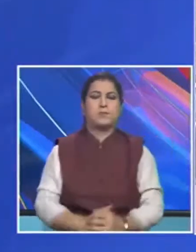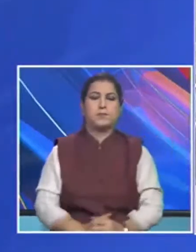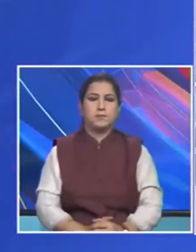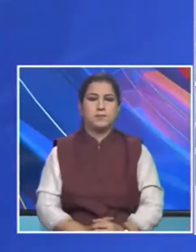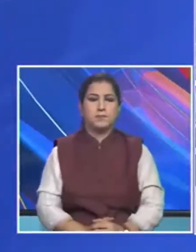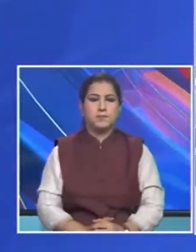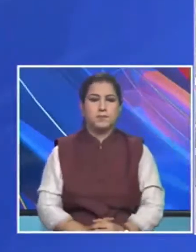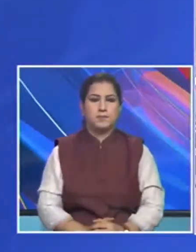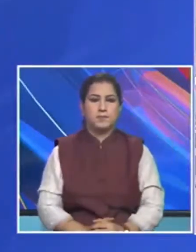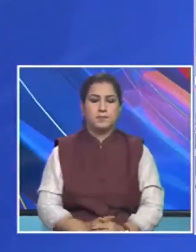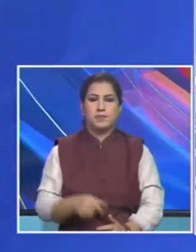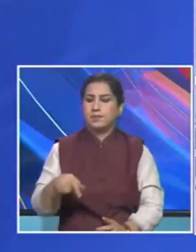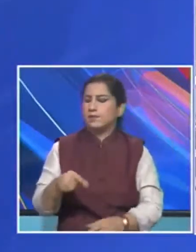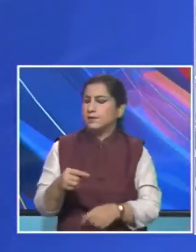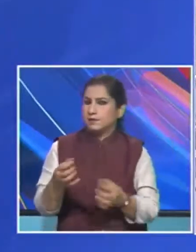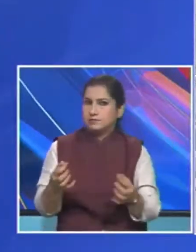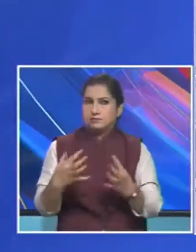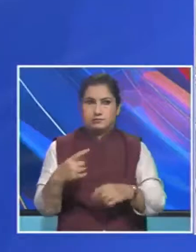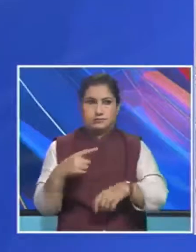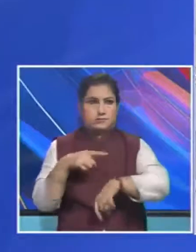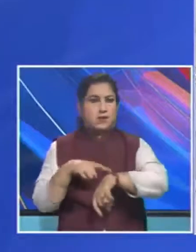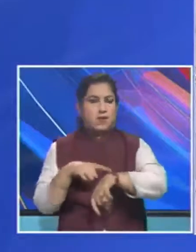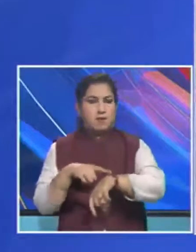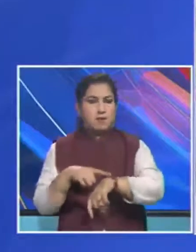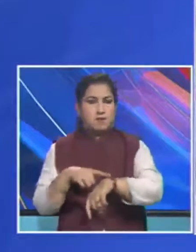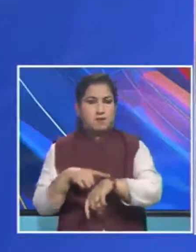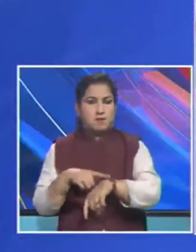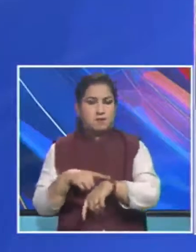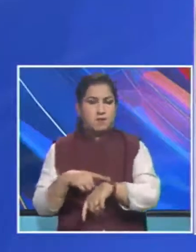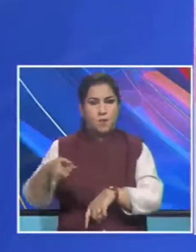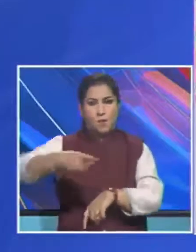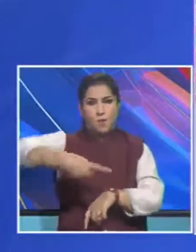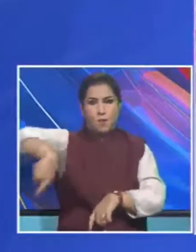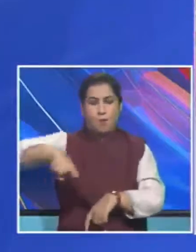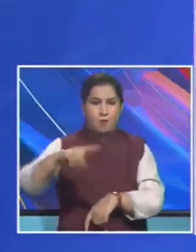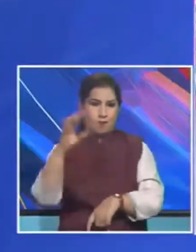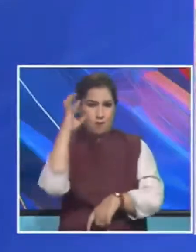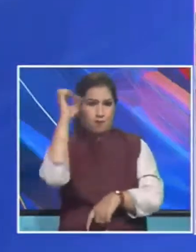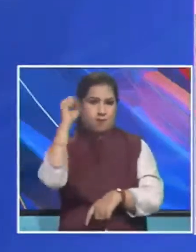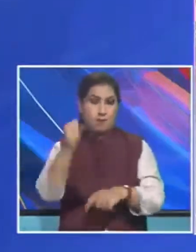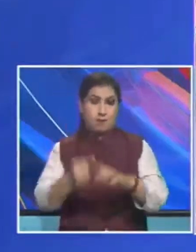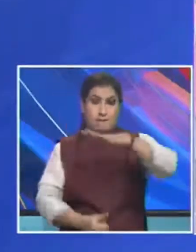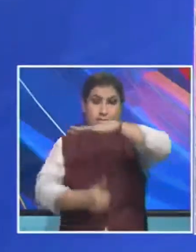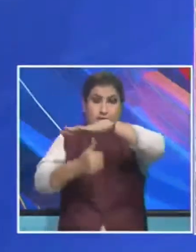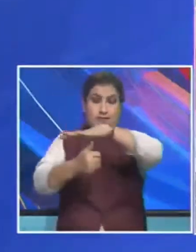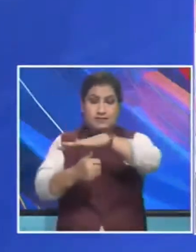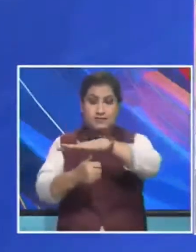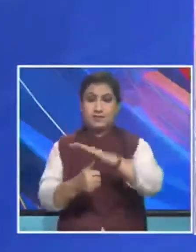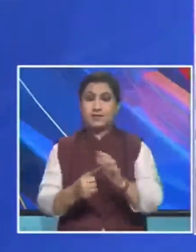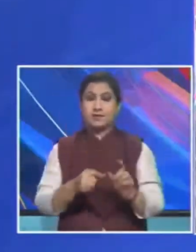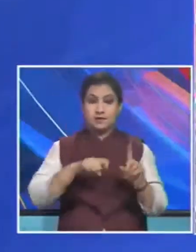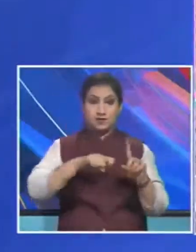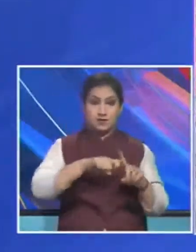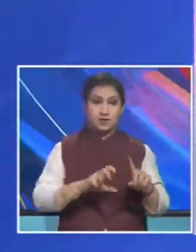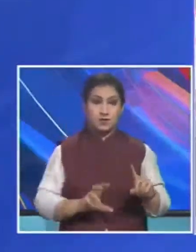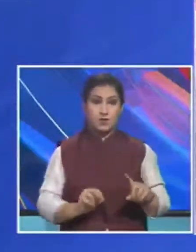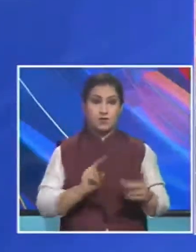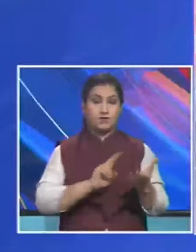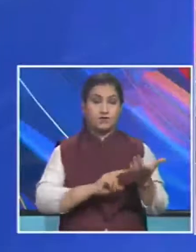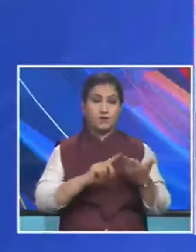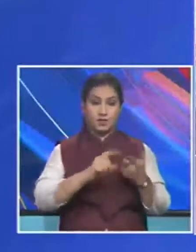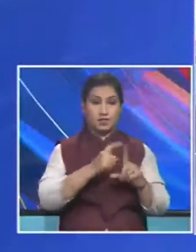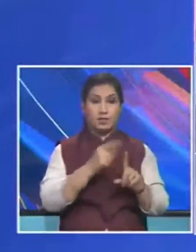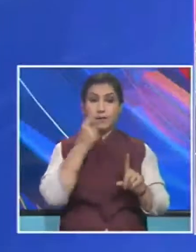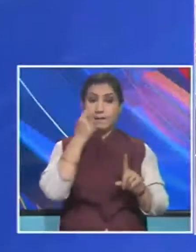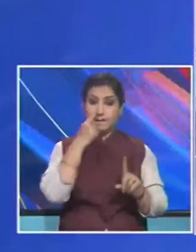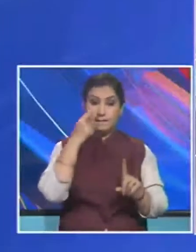It's a very poignant moment, reflective moment for President Ramnath Kovind, and of course